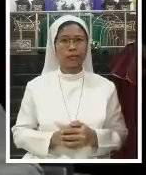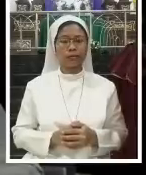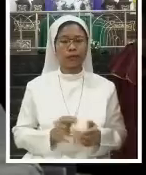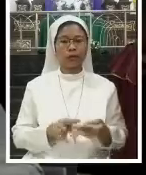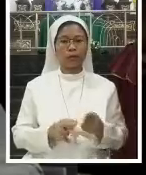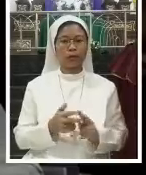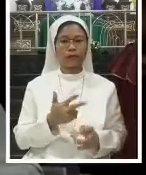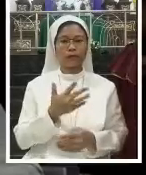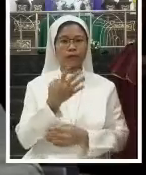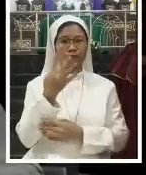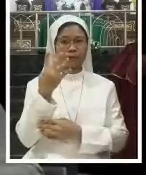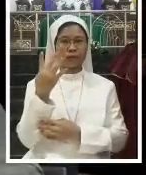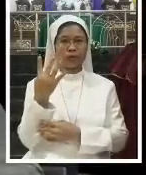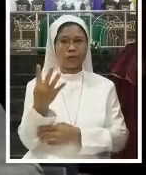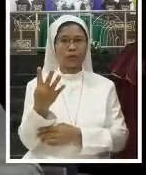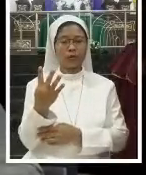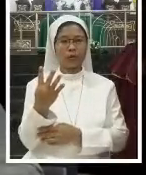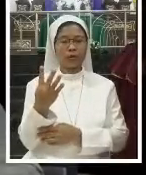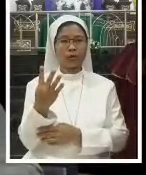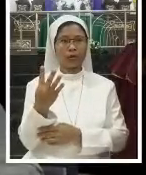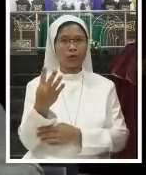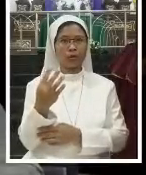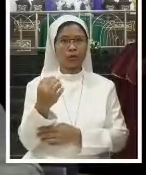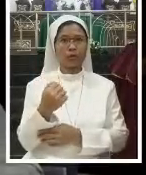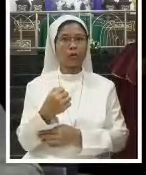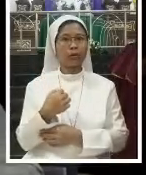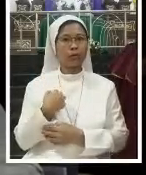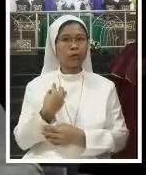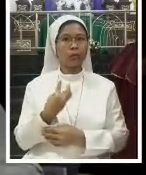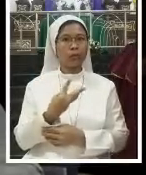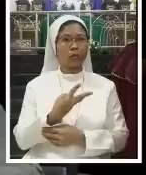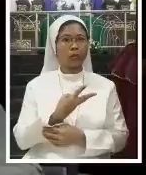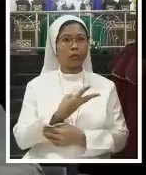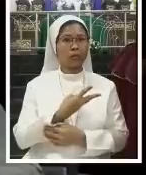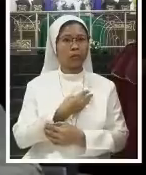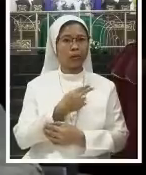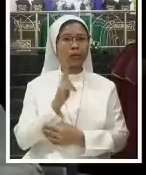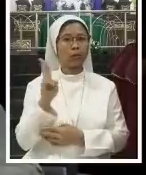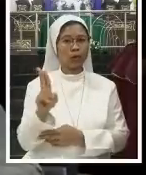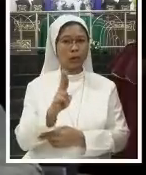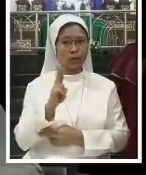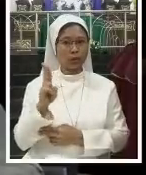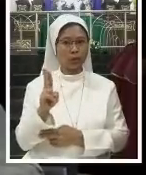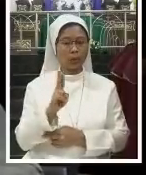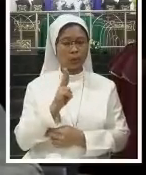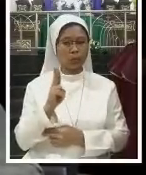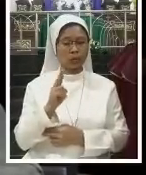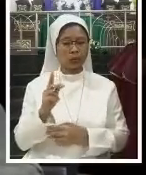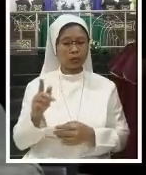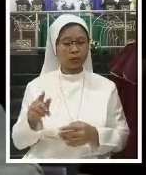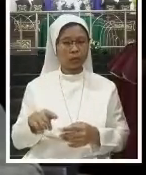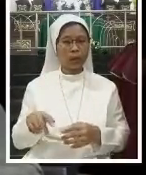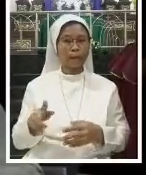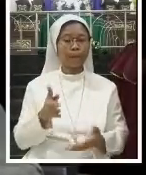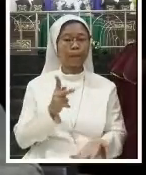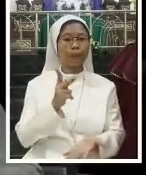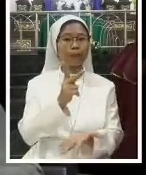Ika-apat, huli taan sa tuyang patio gagamiton sa mga aktibidad katakod kan Semana